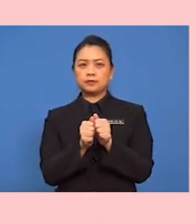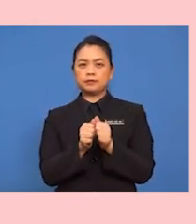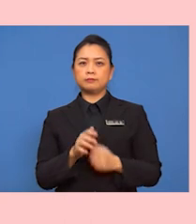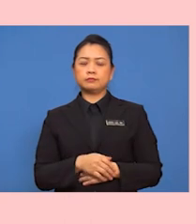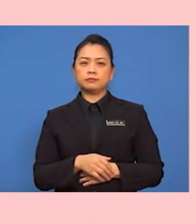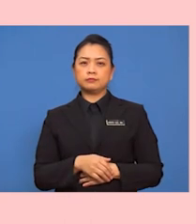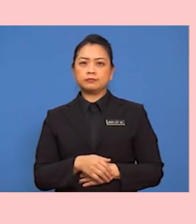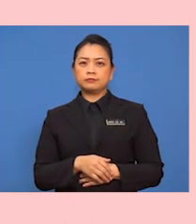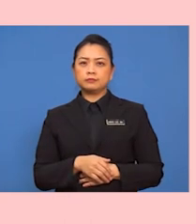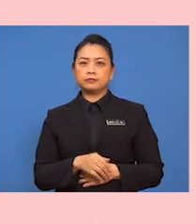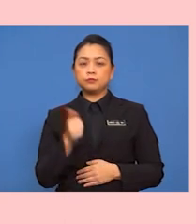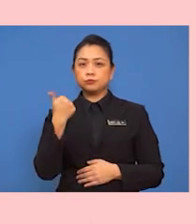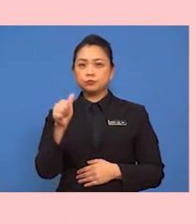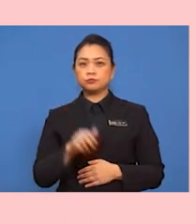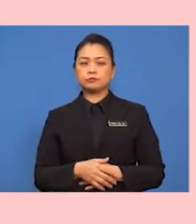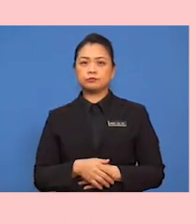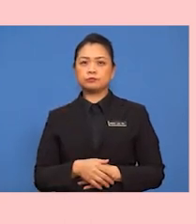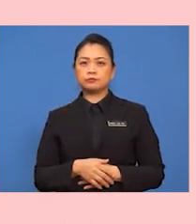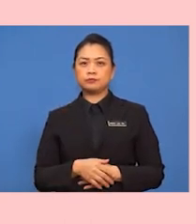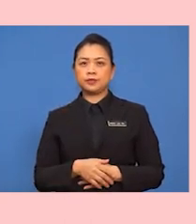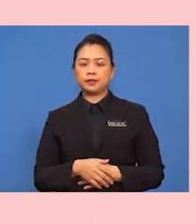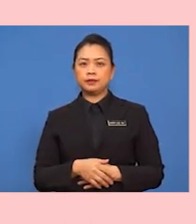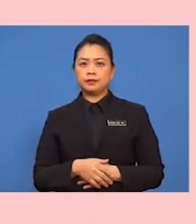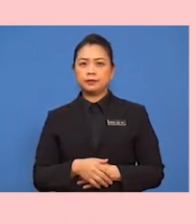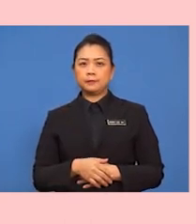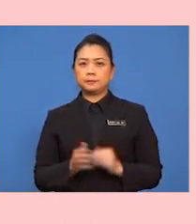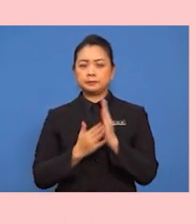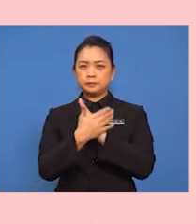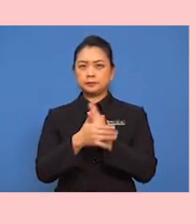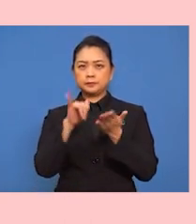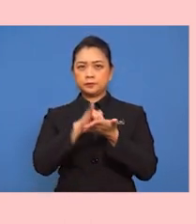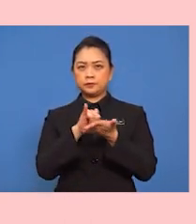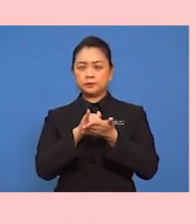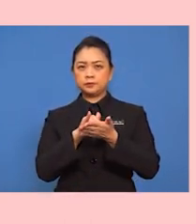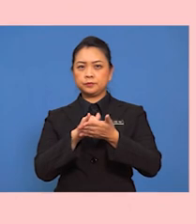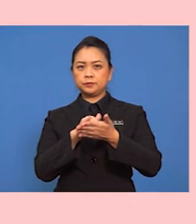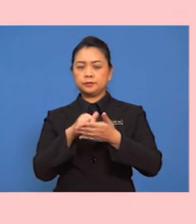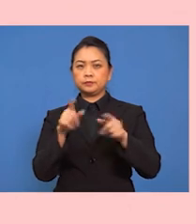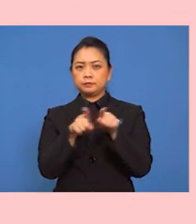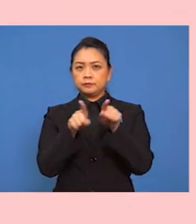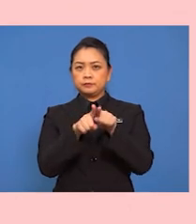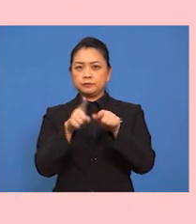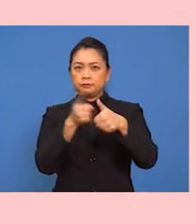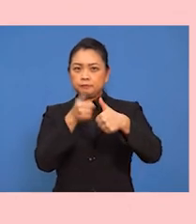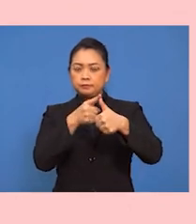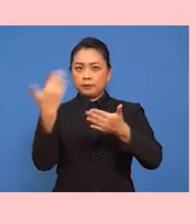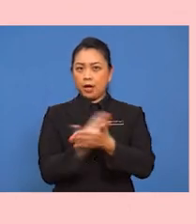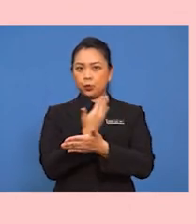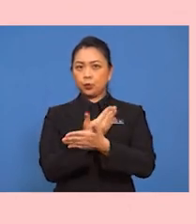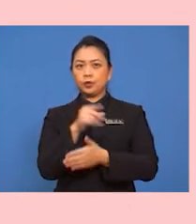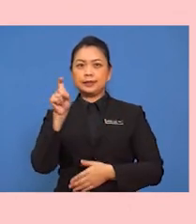terbesar 10 Oleh itu Persamaan pertama yang baharu ialah